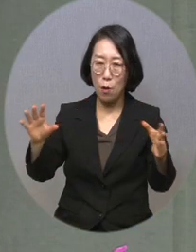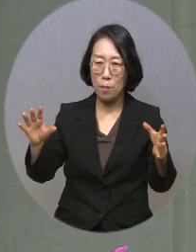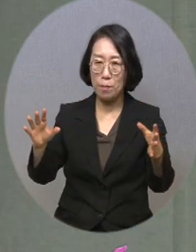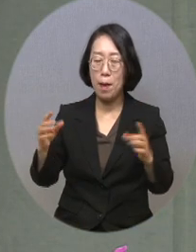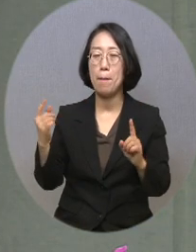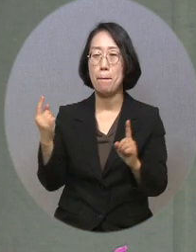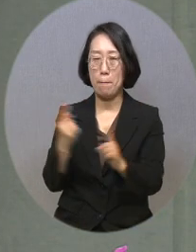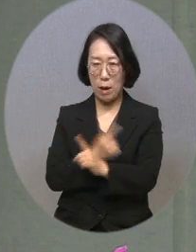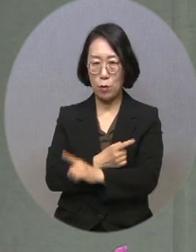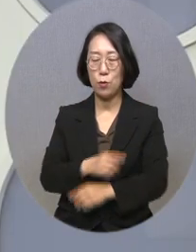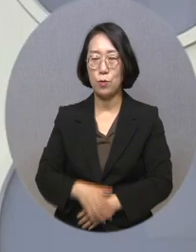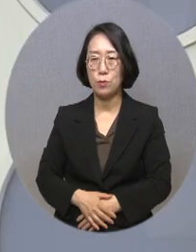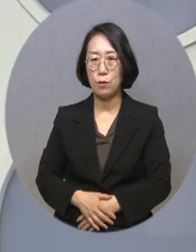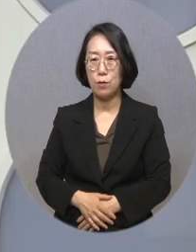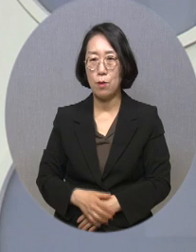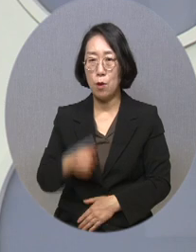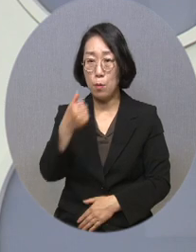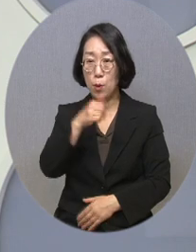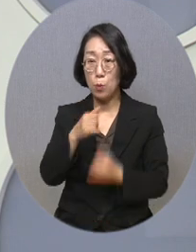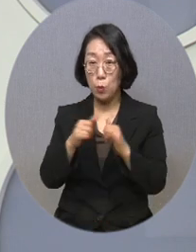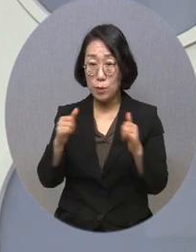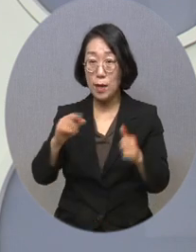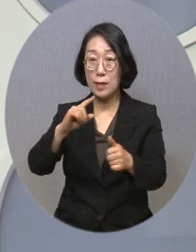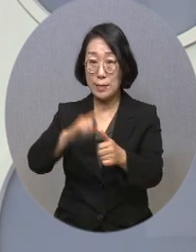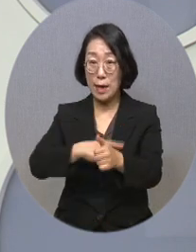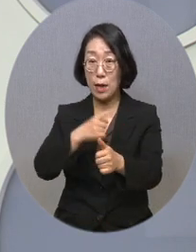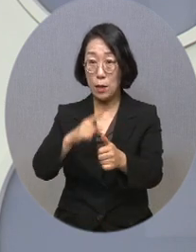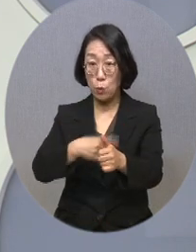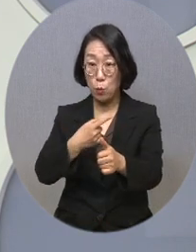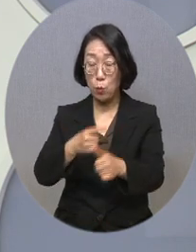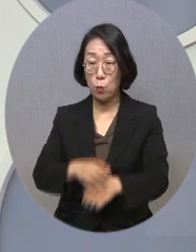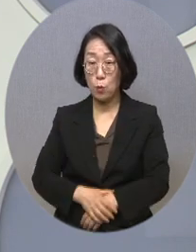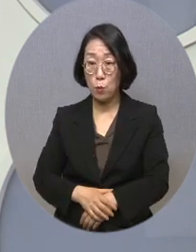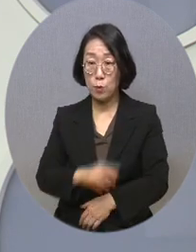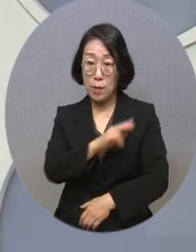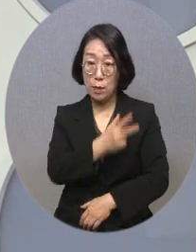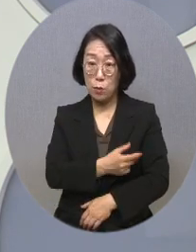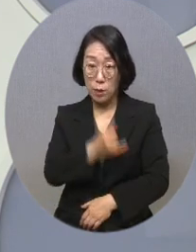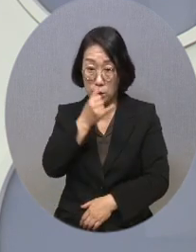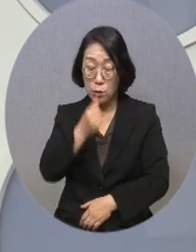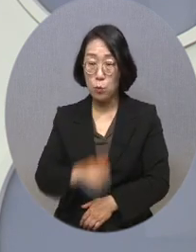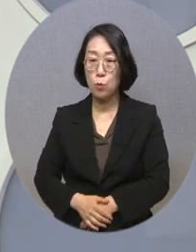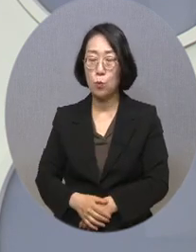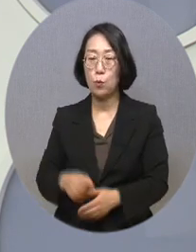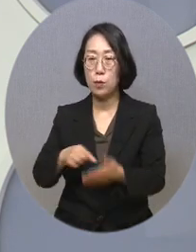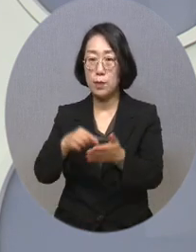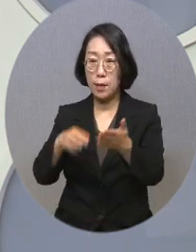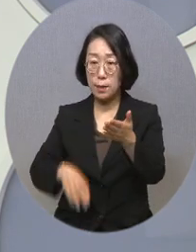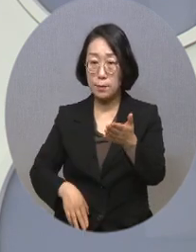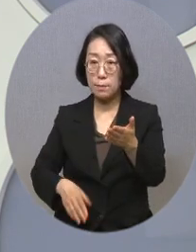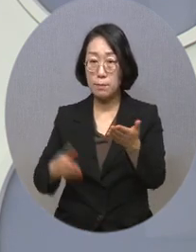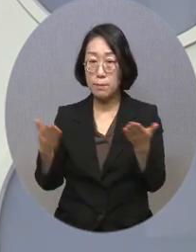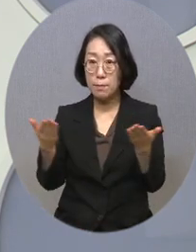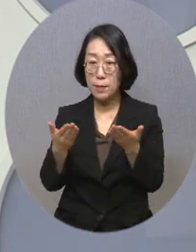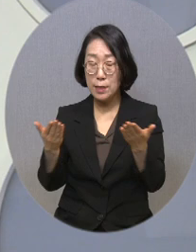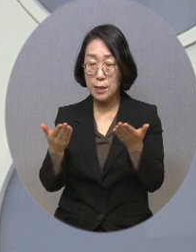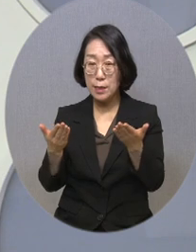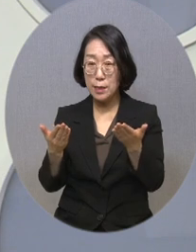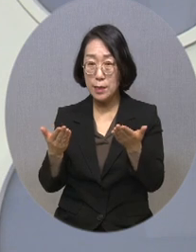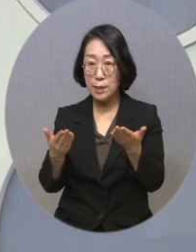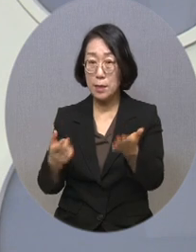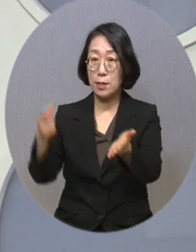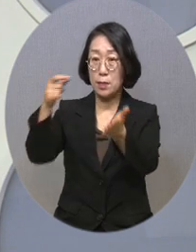그래서 변호사들이 자동작을 갖고 있어도 세무사 등록한 그런 변호사들이 많지